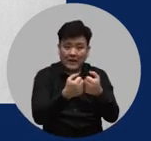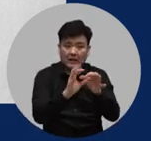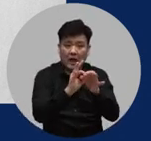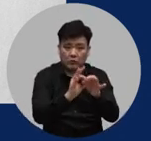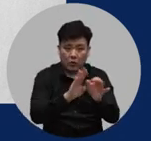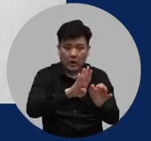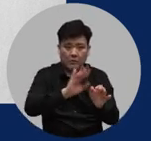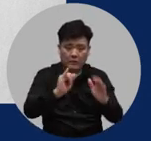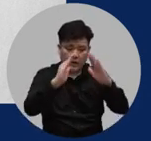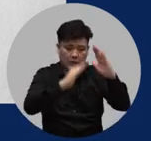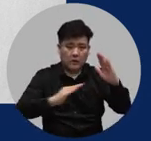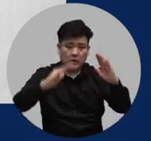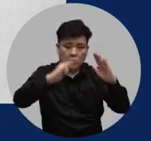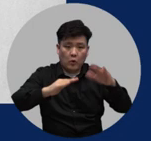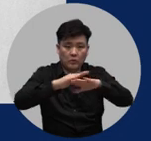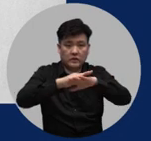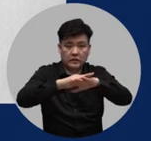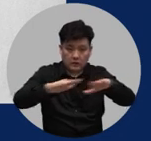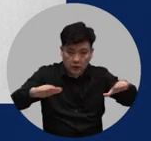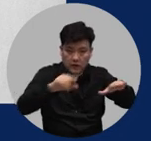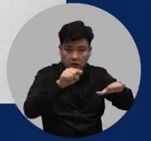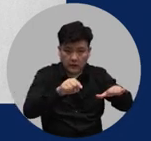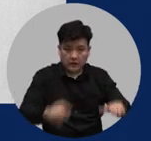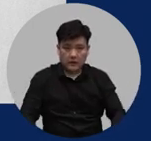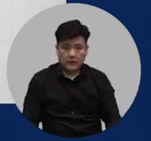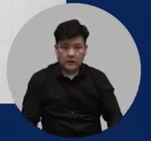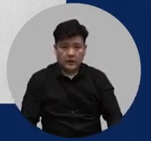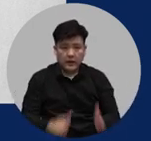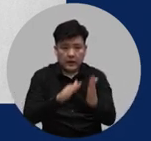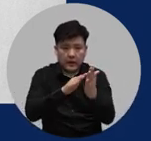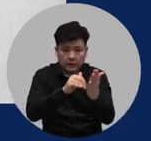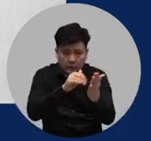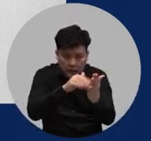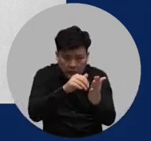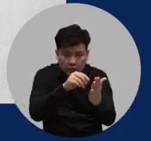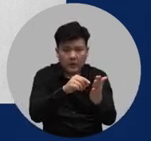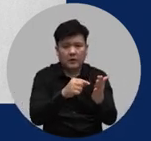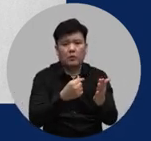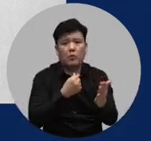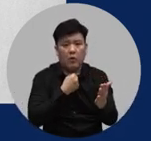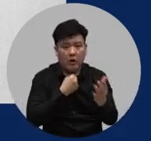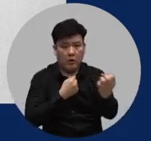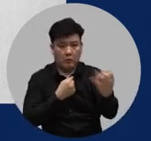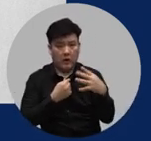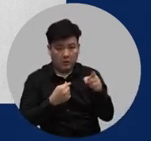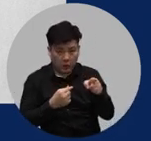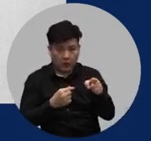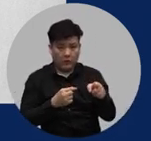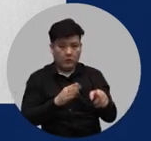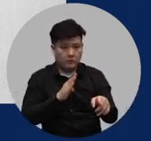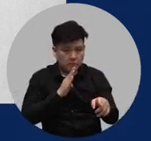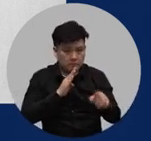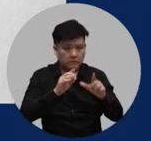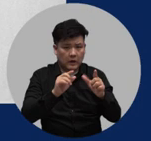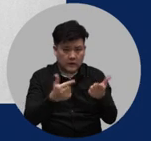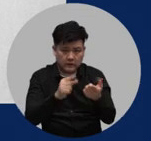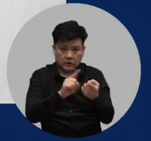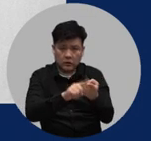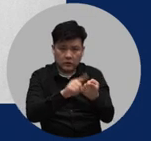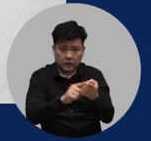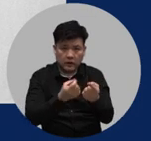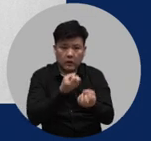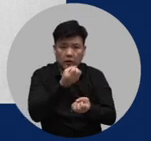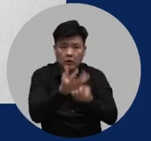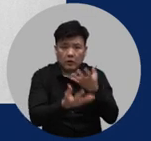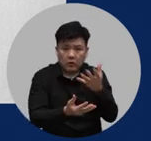상담을 통한 비공식 처리는 당사자들의 비밀 보장 요구 수준이 높은 경우, 사실관계에 대한 관련자